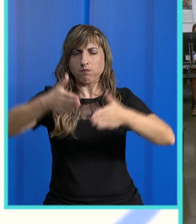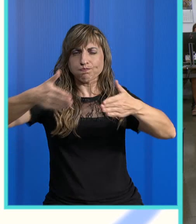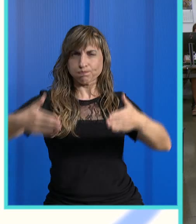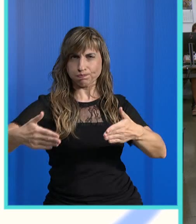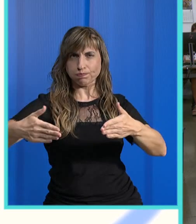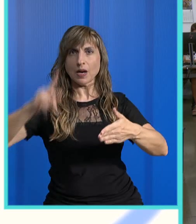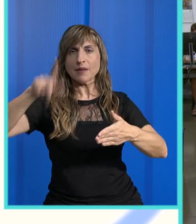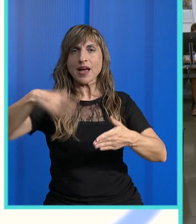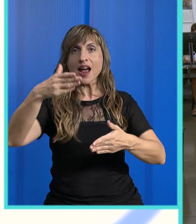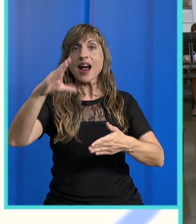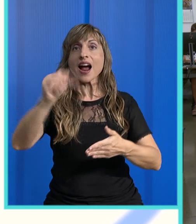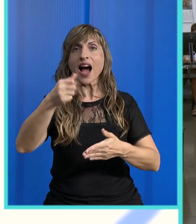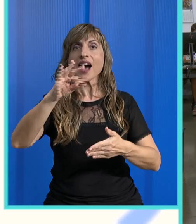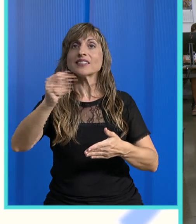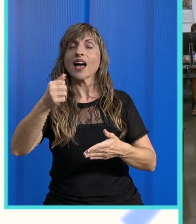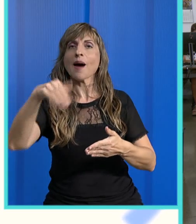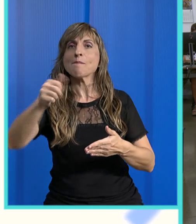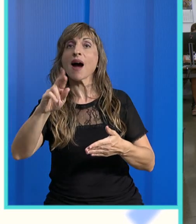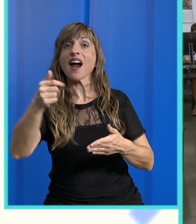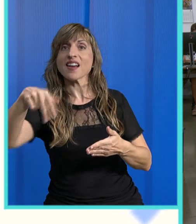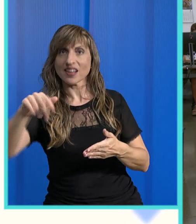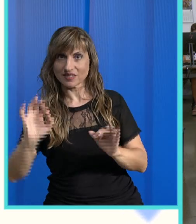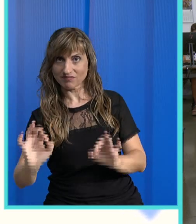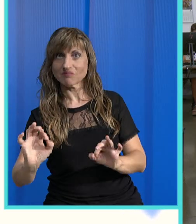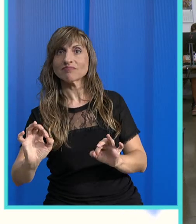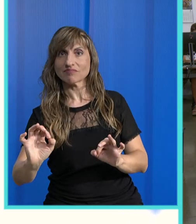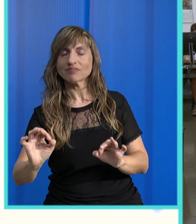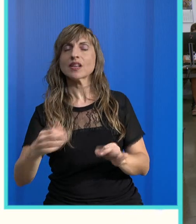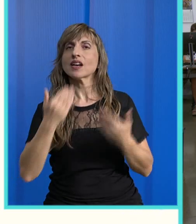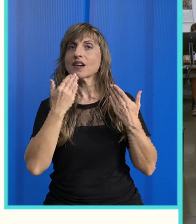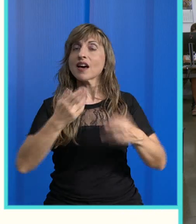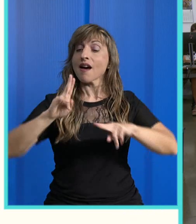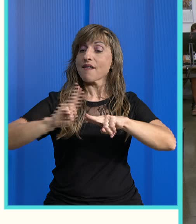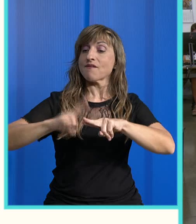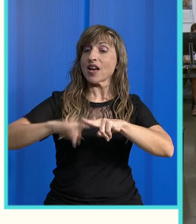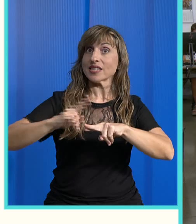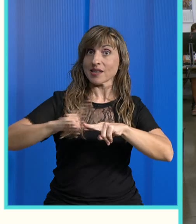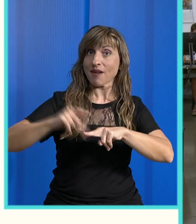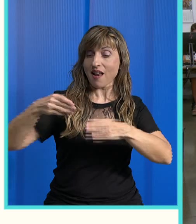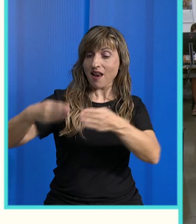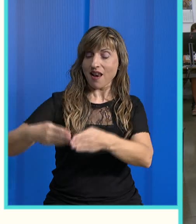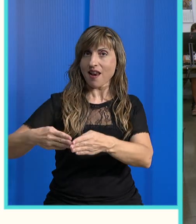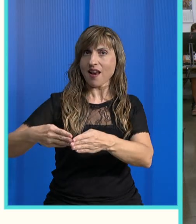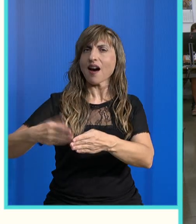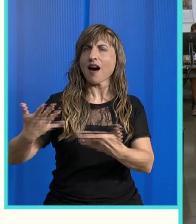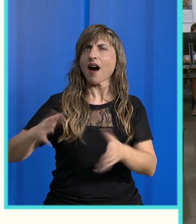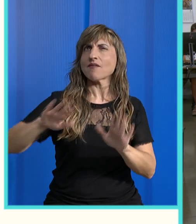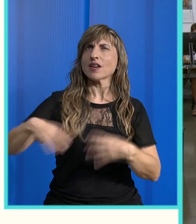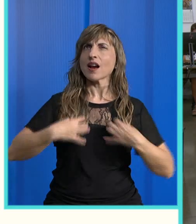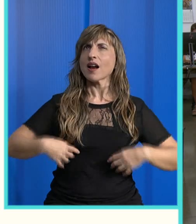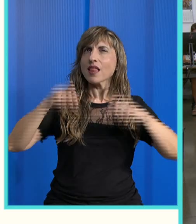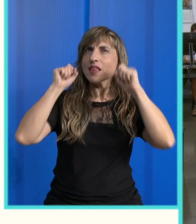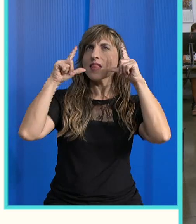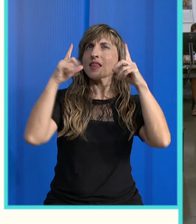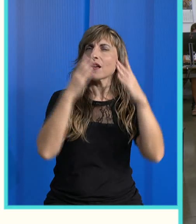catamarans. I és que la presència al Can Siaig un festival ha servit a Marina Badalona per estudiar quines són les tendències que tenen més sortida